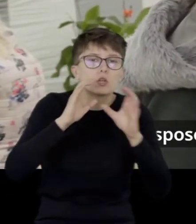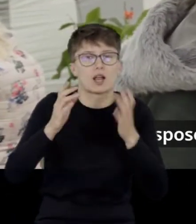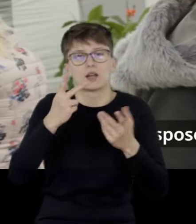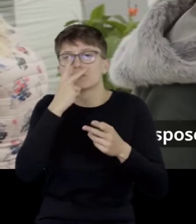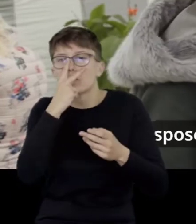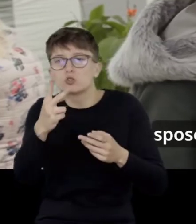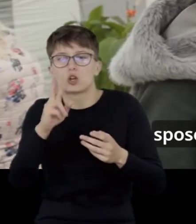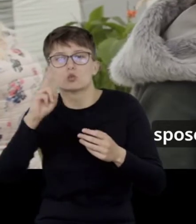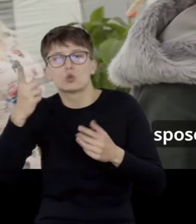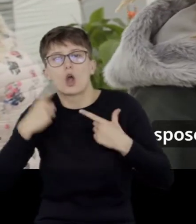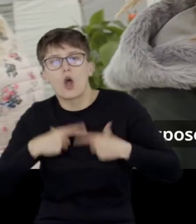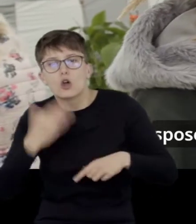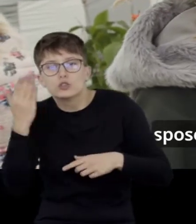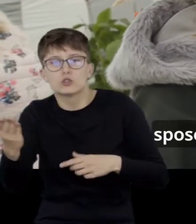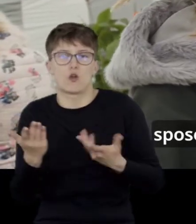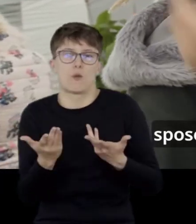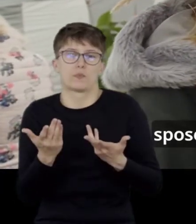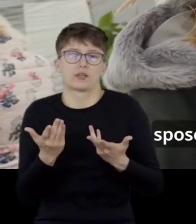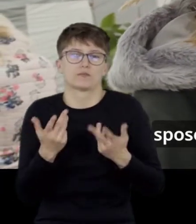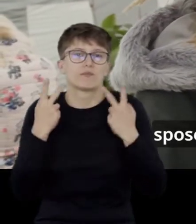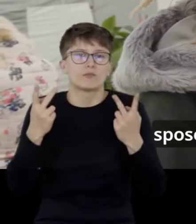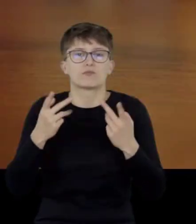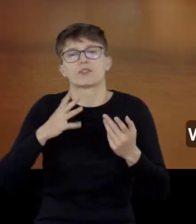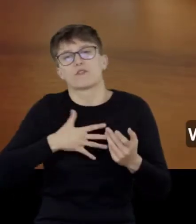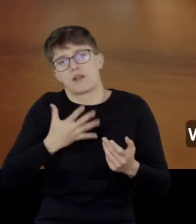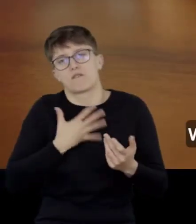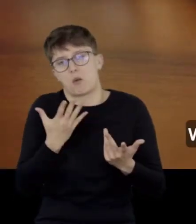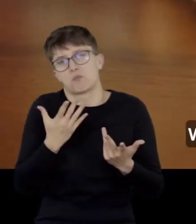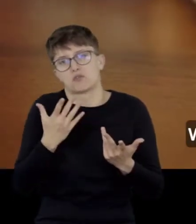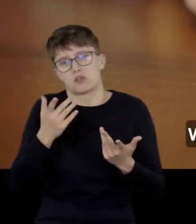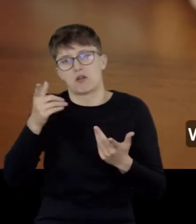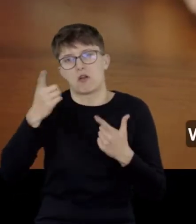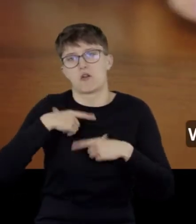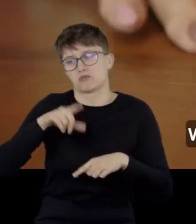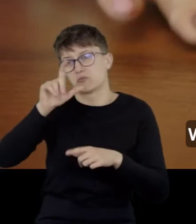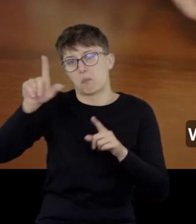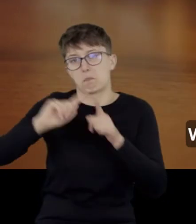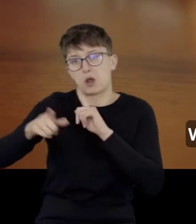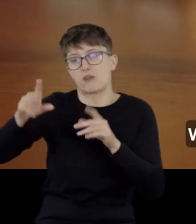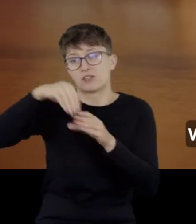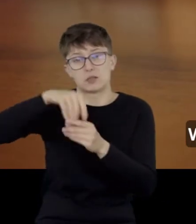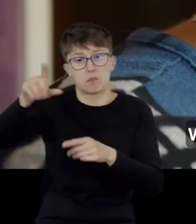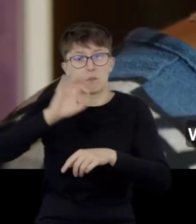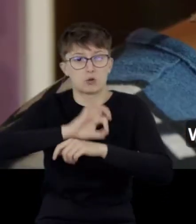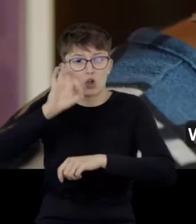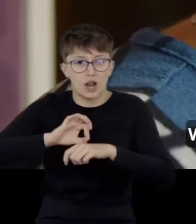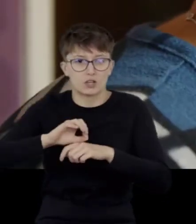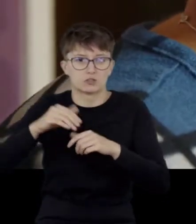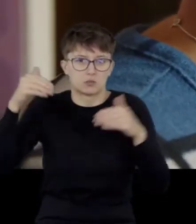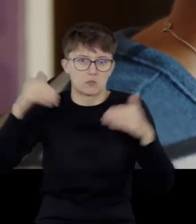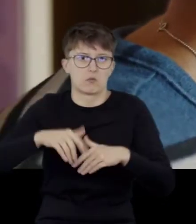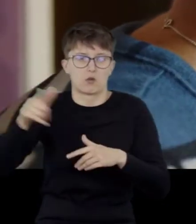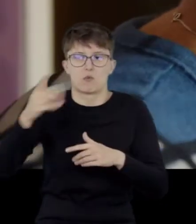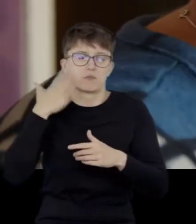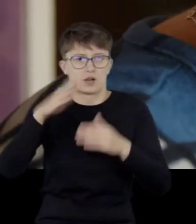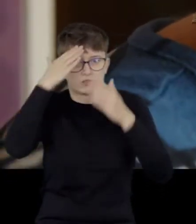się, sposób postrzegania drugiej osoby. Wydawałoby się, że po uczestnictwie w takim projekcie